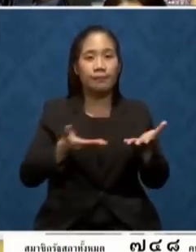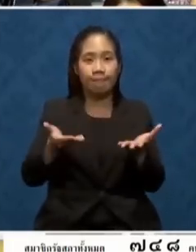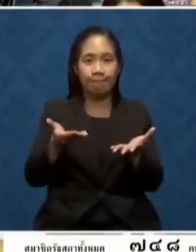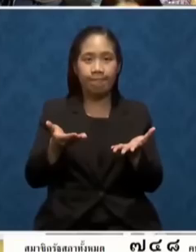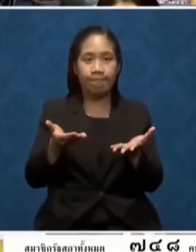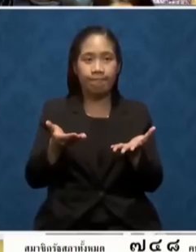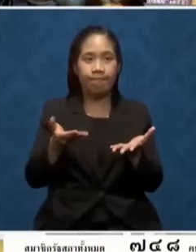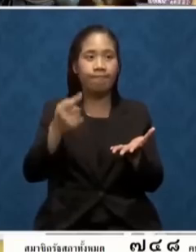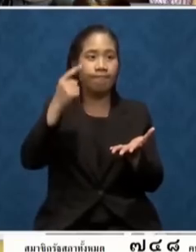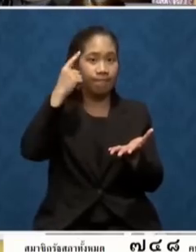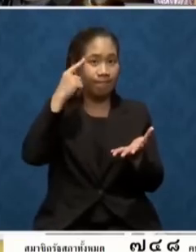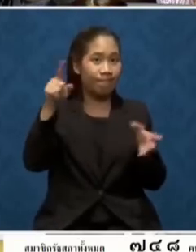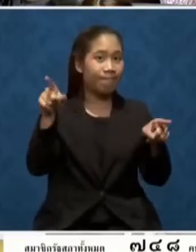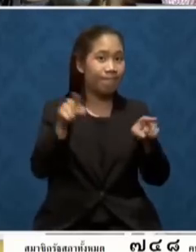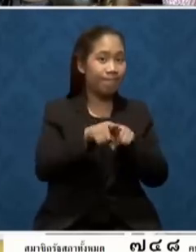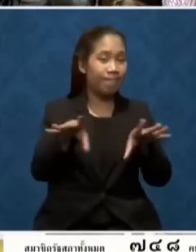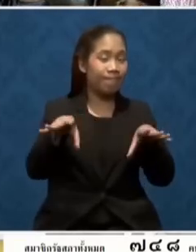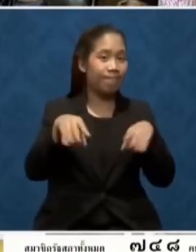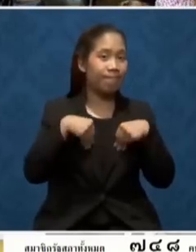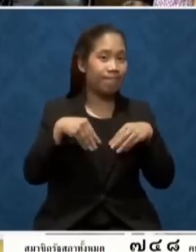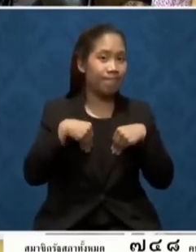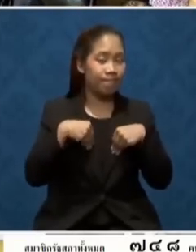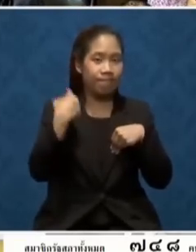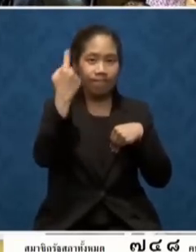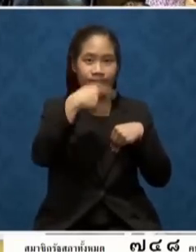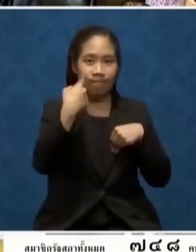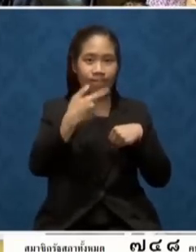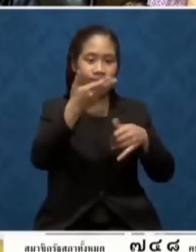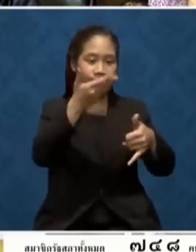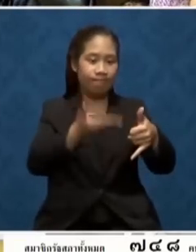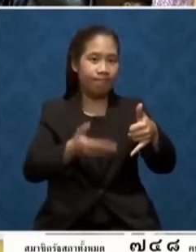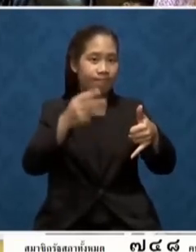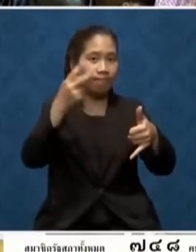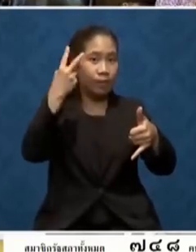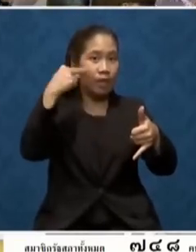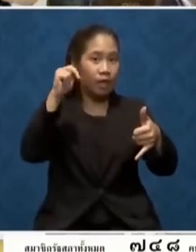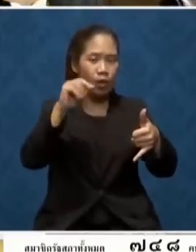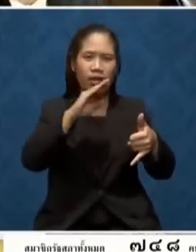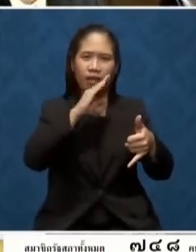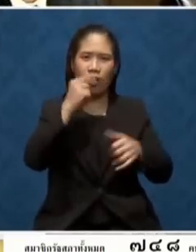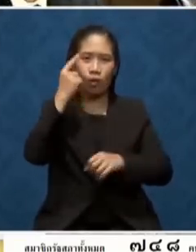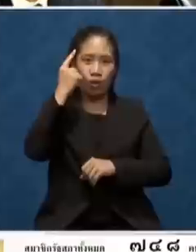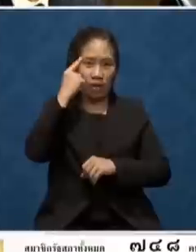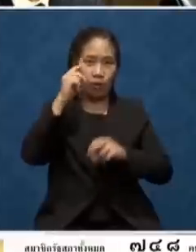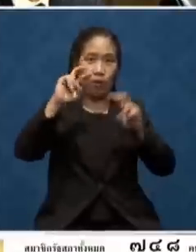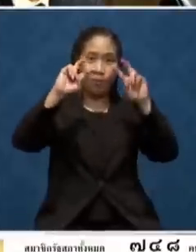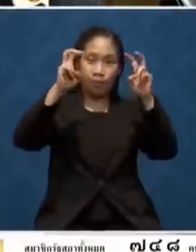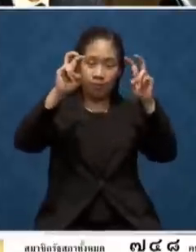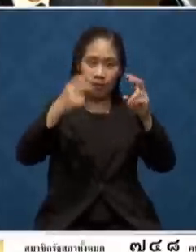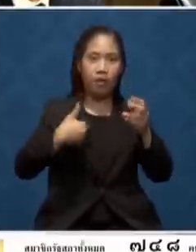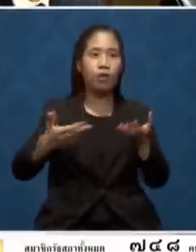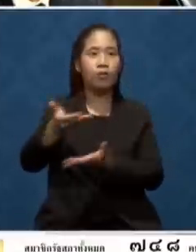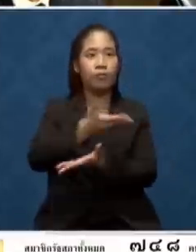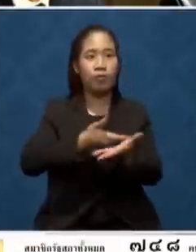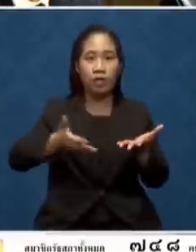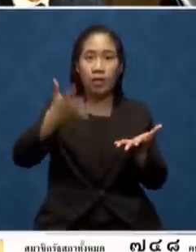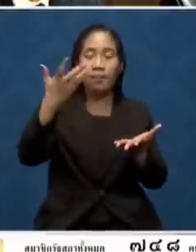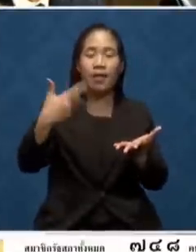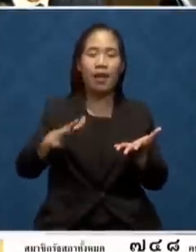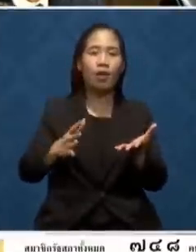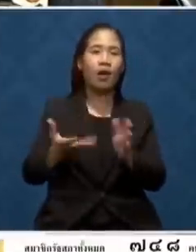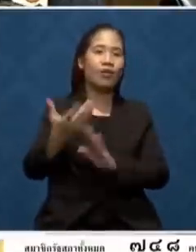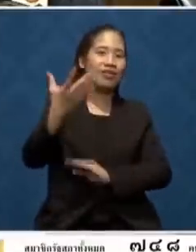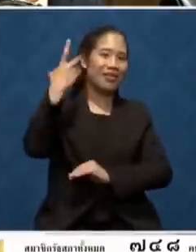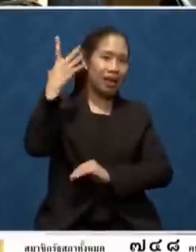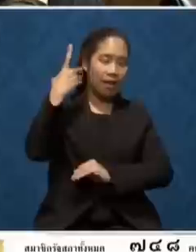เห็นชอบบุคคลเป็นนายกรัฐมนตรีถ้าเราถือว่าเป็นสติพิจารณาไปแล้วเมื่อครั้งที่แล้ว